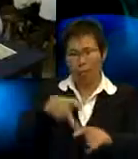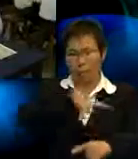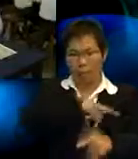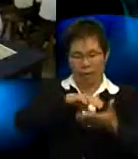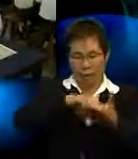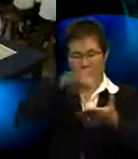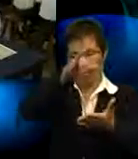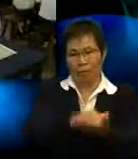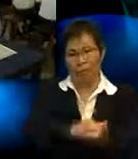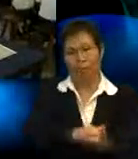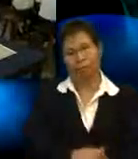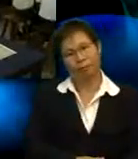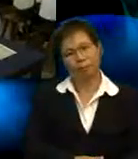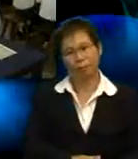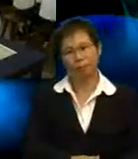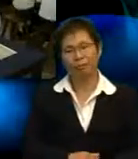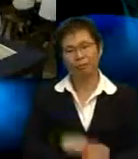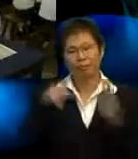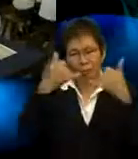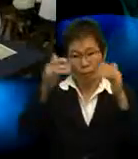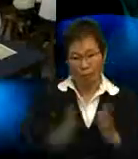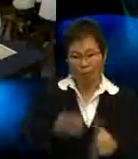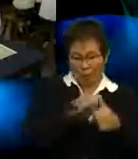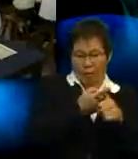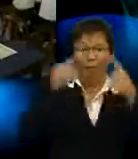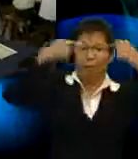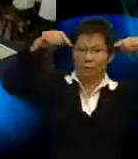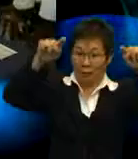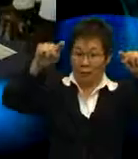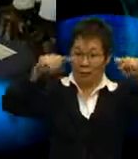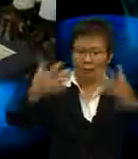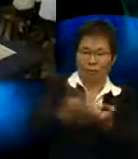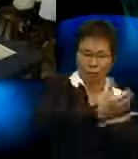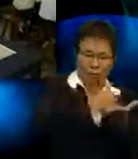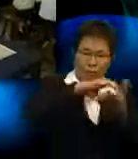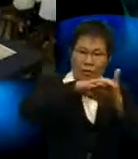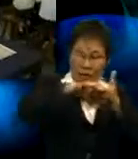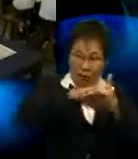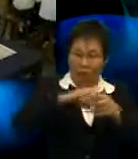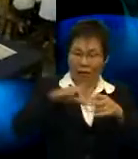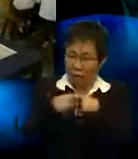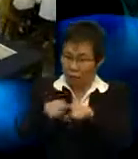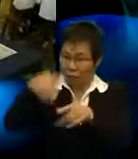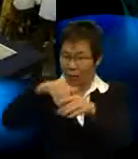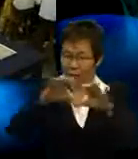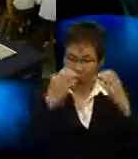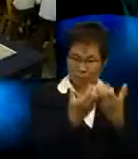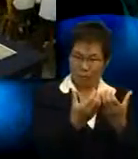tersebut. Pemain yang pertama berjaya mengumpul kad-kad yang sama dalam kategori